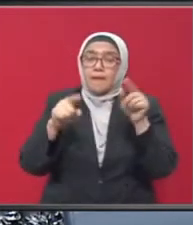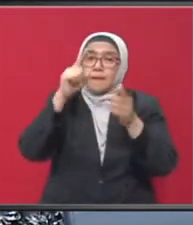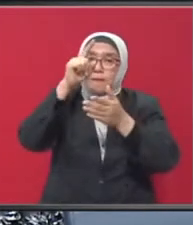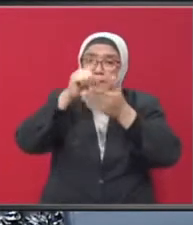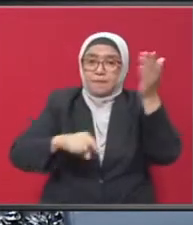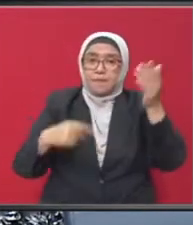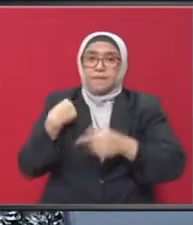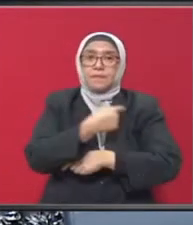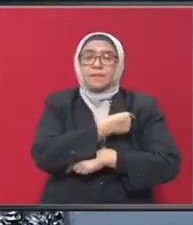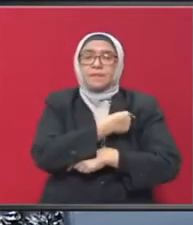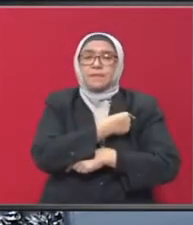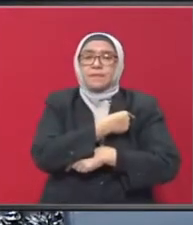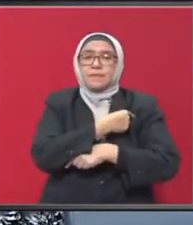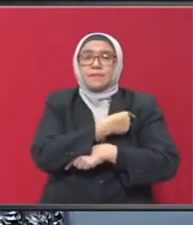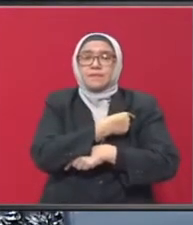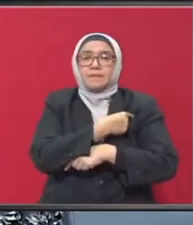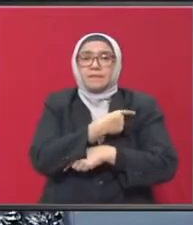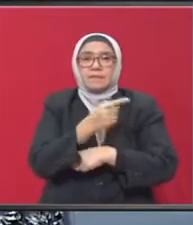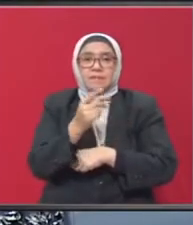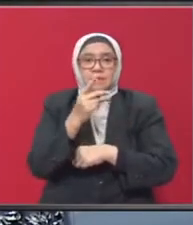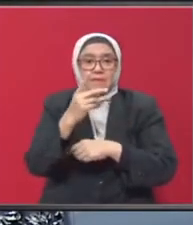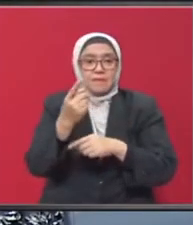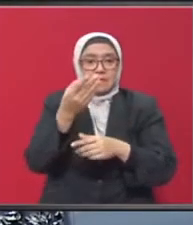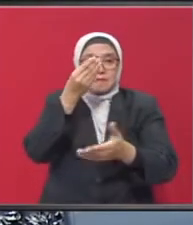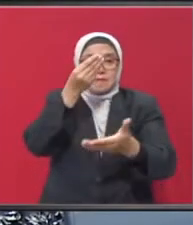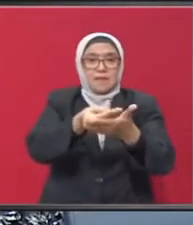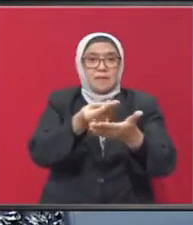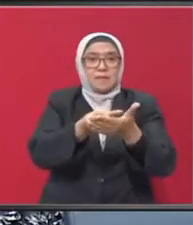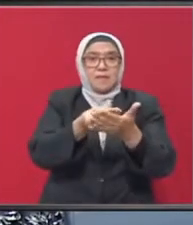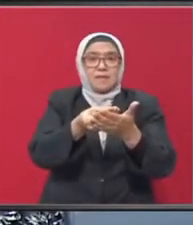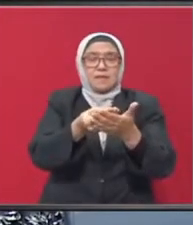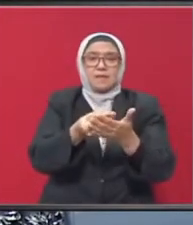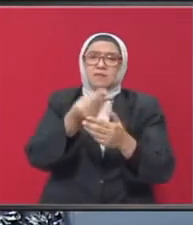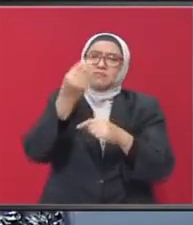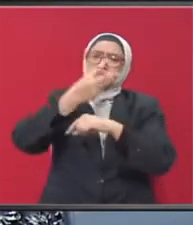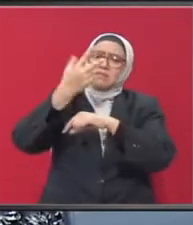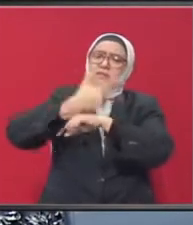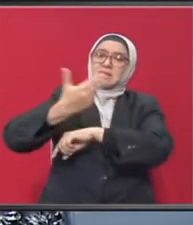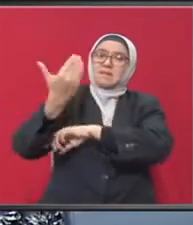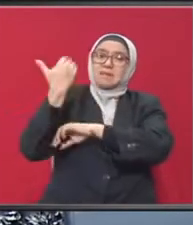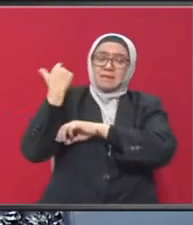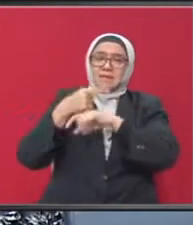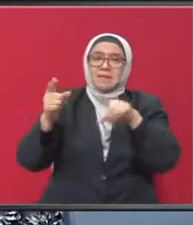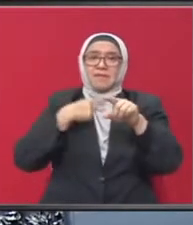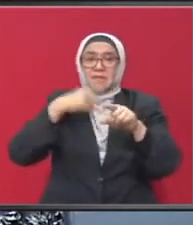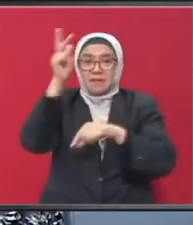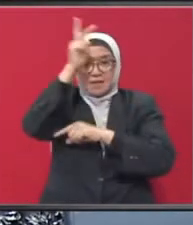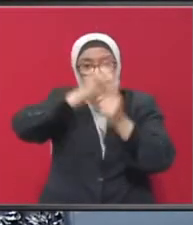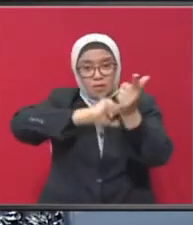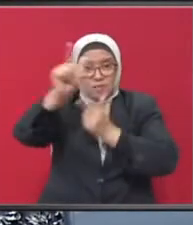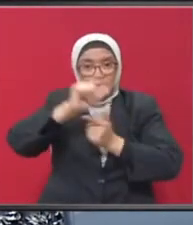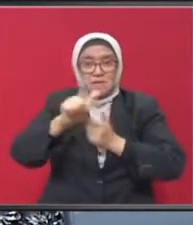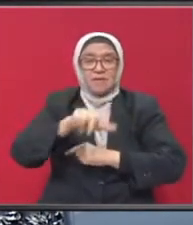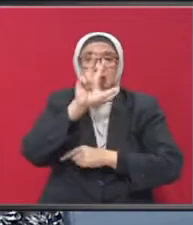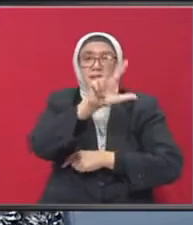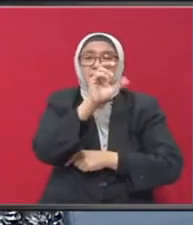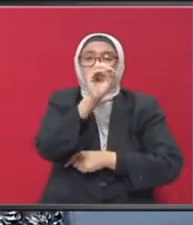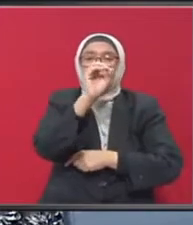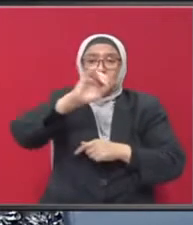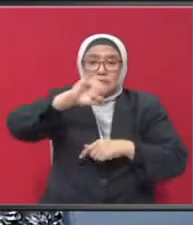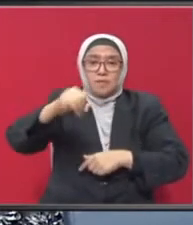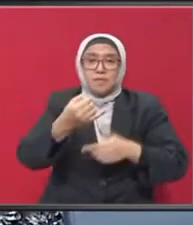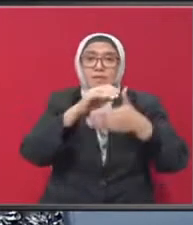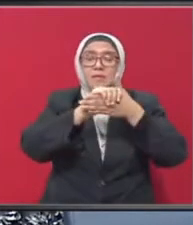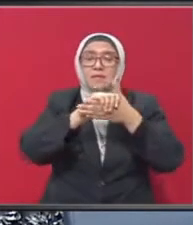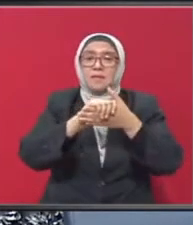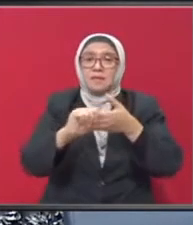mulut kerajaan dan lusca dalam Made disebut dengan budget sejuta lepas sebanyak tiga atau ibu e37 takarannya